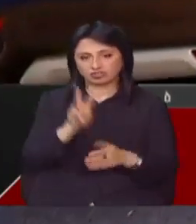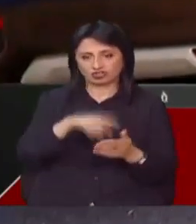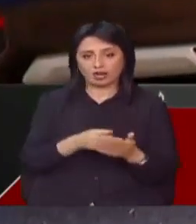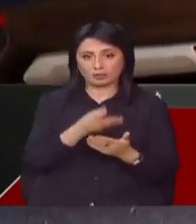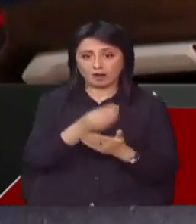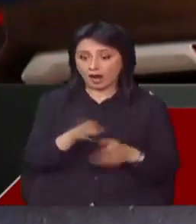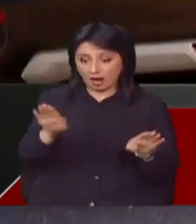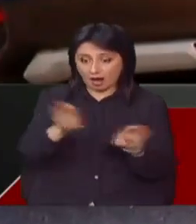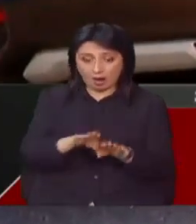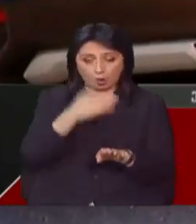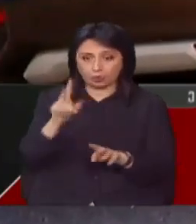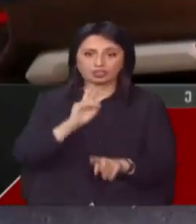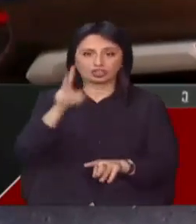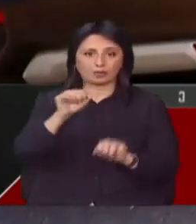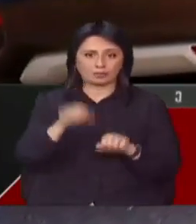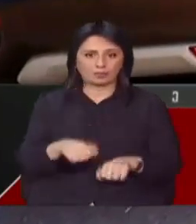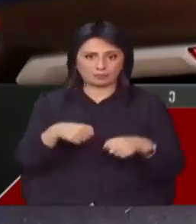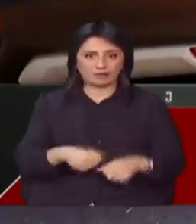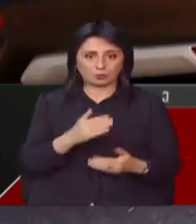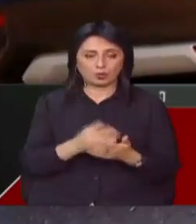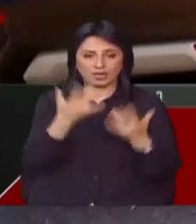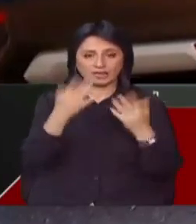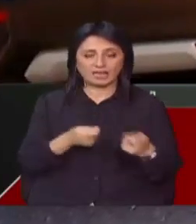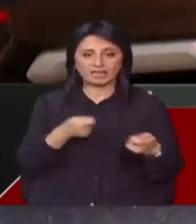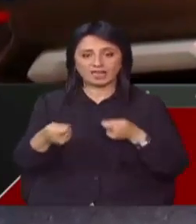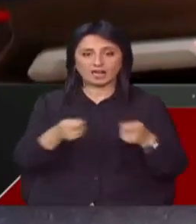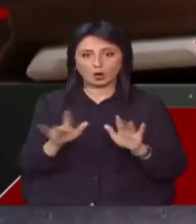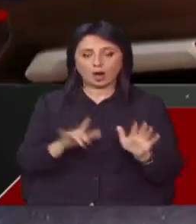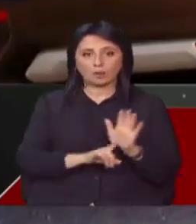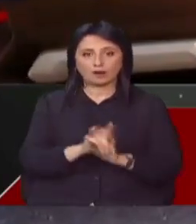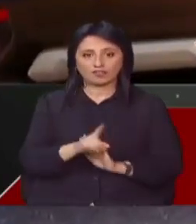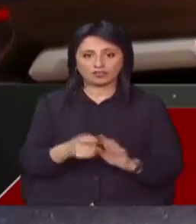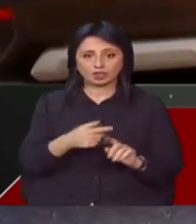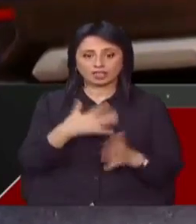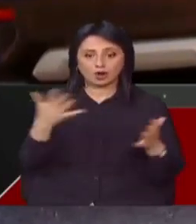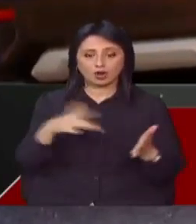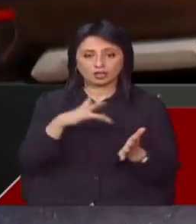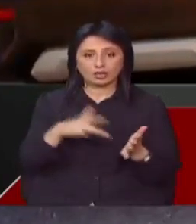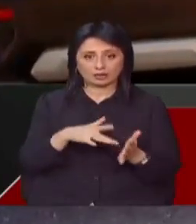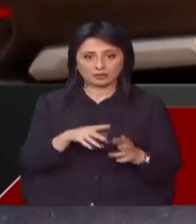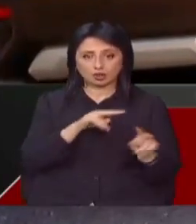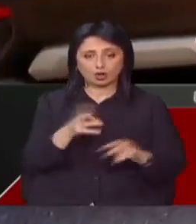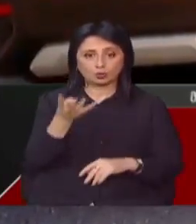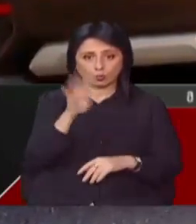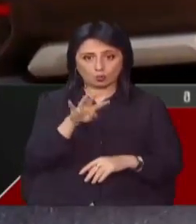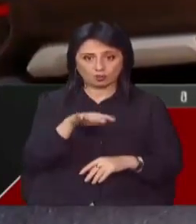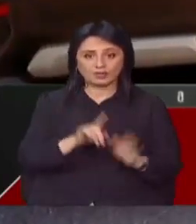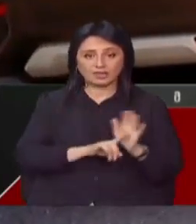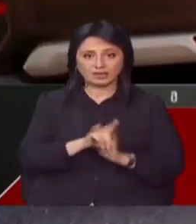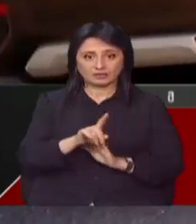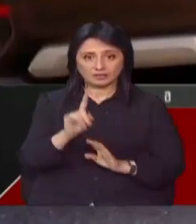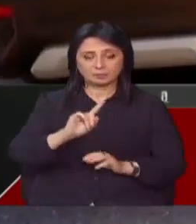ეკოლოგიური მდგომარეობა. მათივე ინფორმაციით, უკვე დღეიდან რეგულაცია ამოქმედა 8 ქალაქში, ავტომობილებზე კონტროლი გამონაბოლქვზე